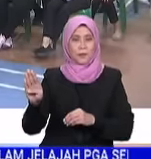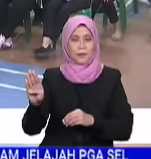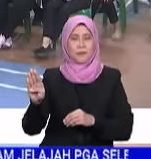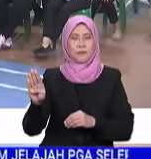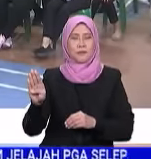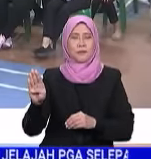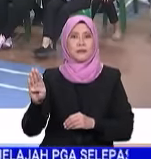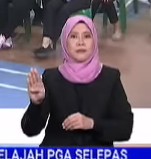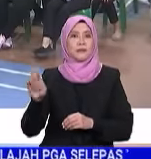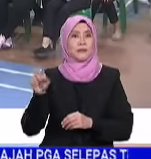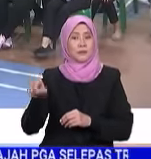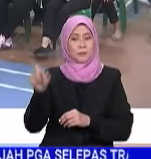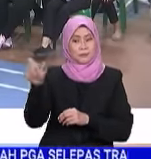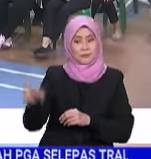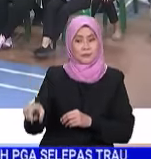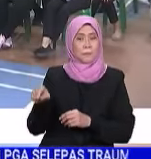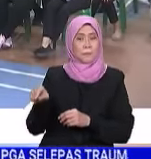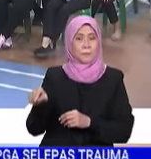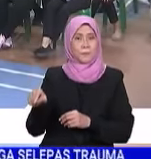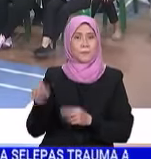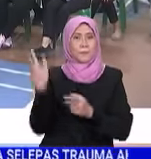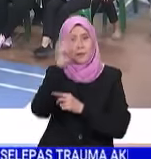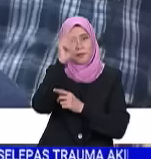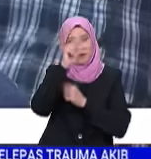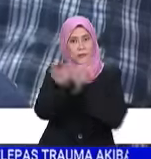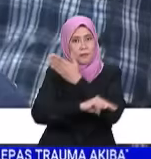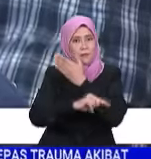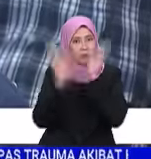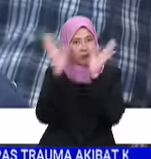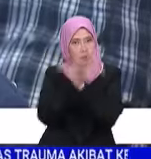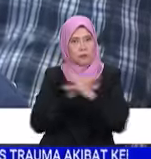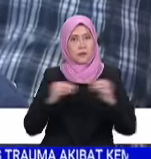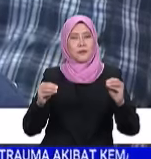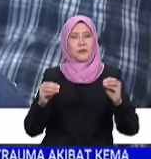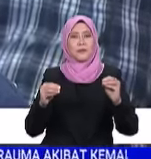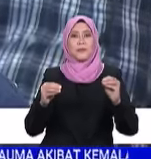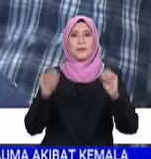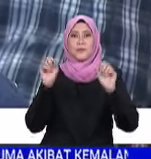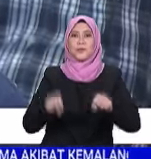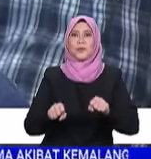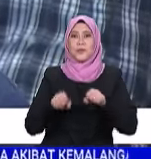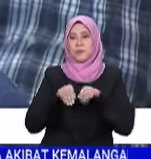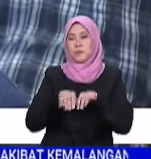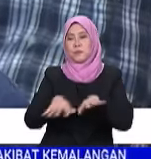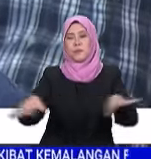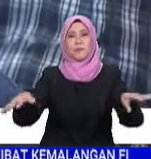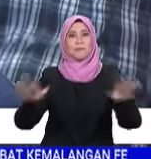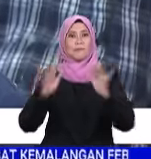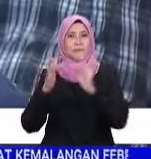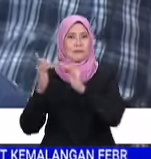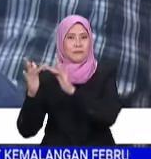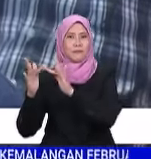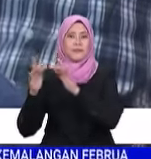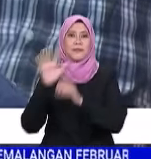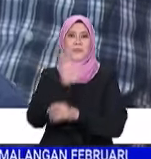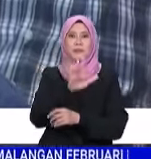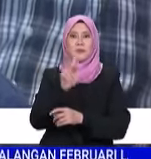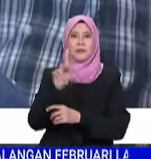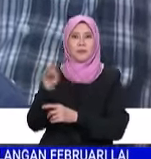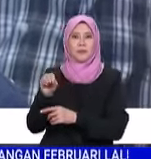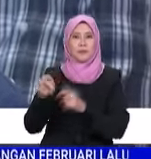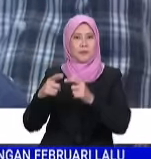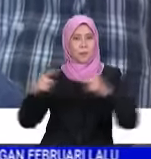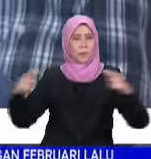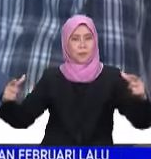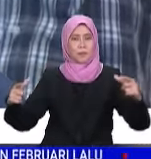mysrbn merupakan antara inisiatif kerajaan Sarawak melalui sdek untuk memperluas liputan jalur lebar sehingga 5 km